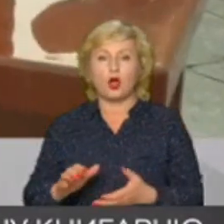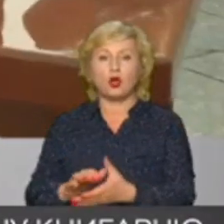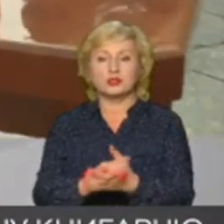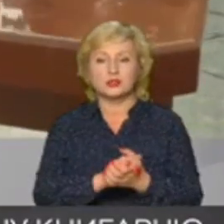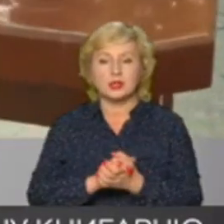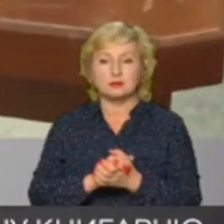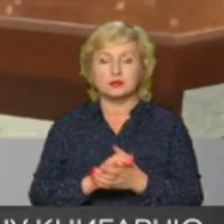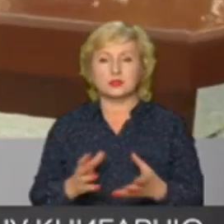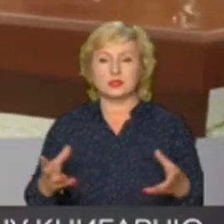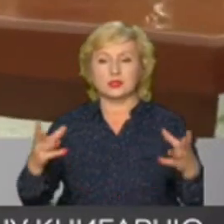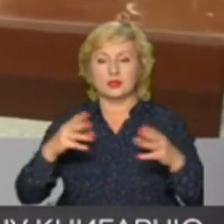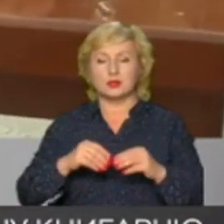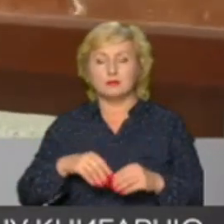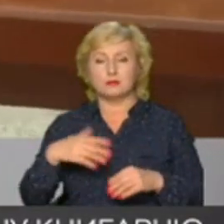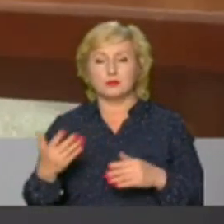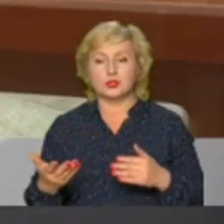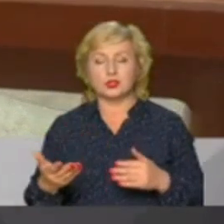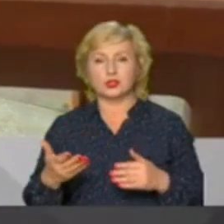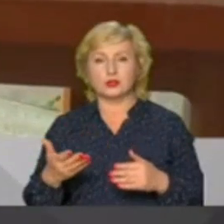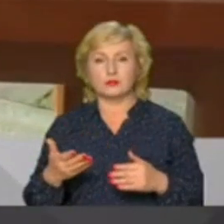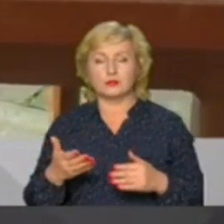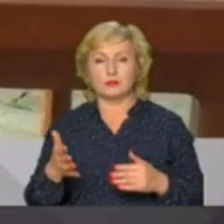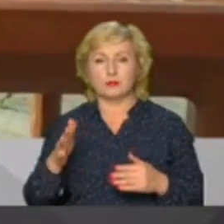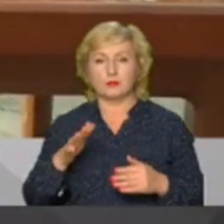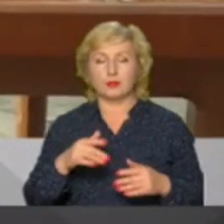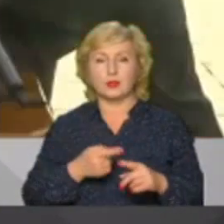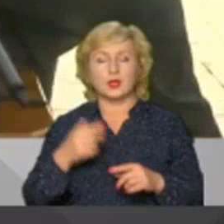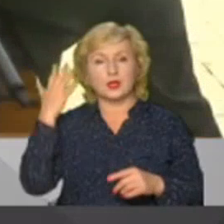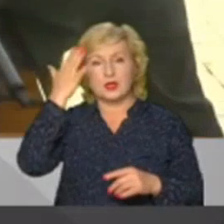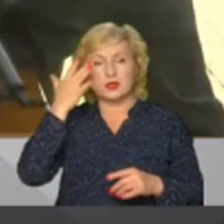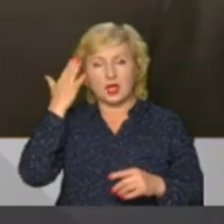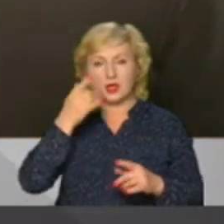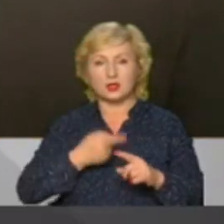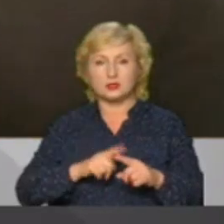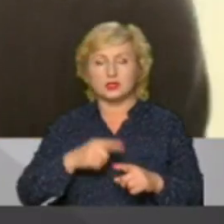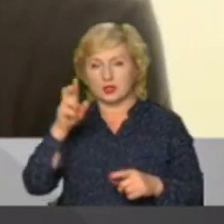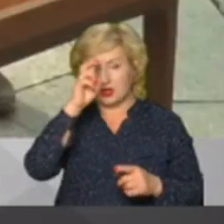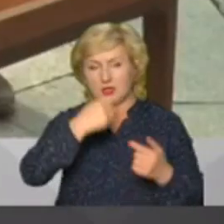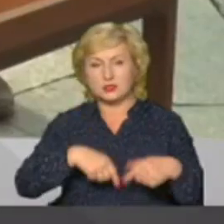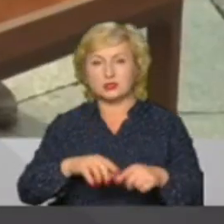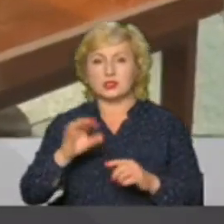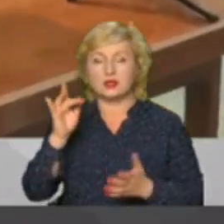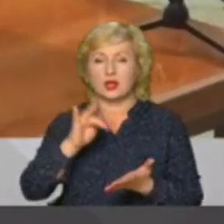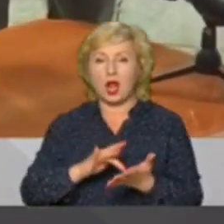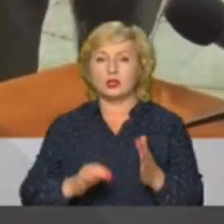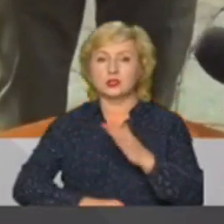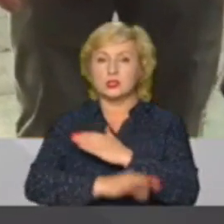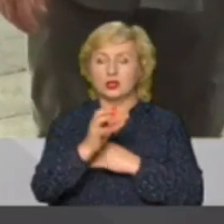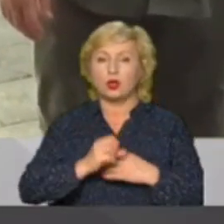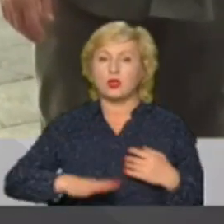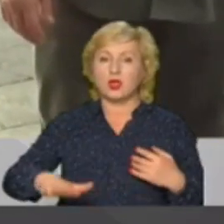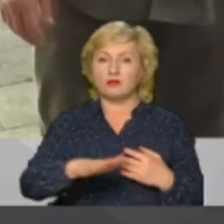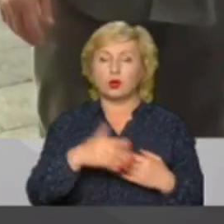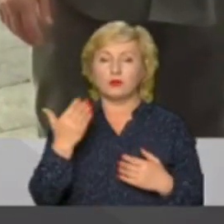міжмор'я. Тобто то ідеї, що ці країни Центральної Східної Європи, вони